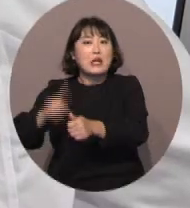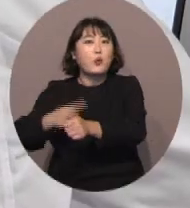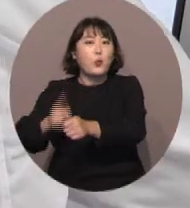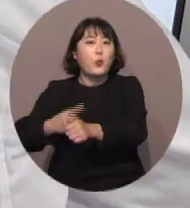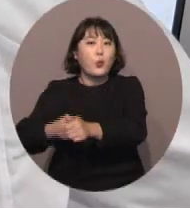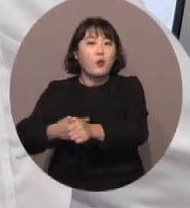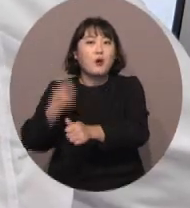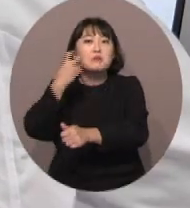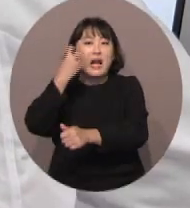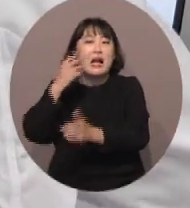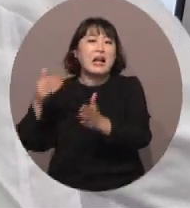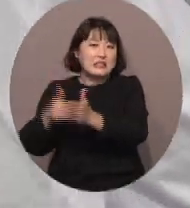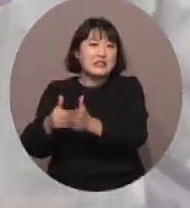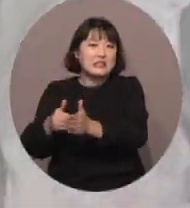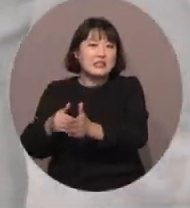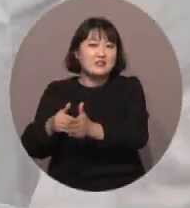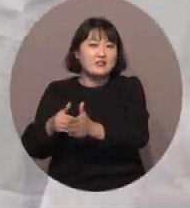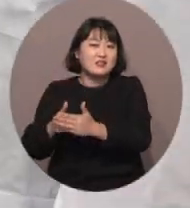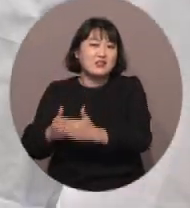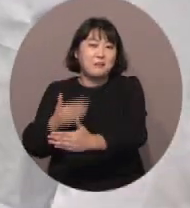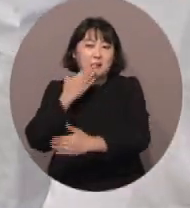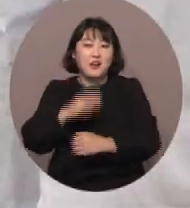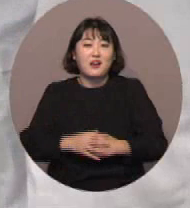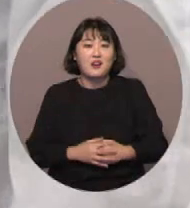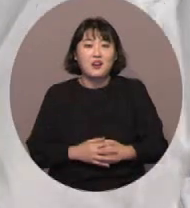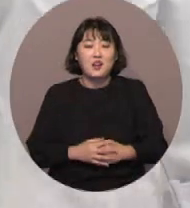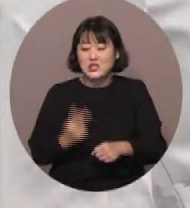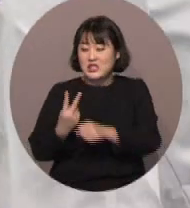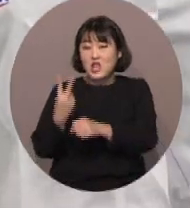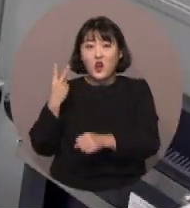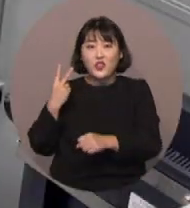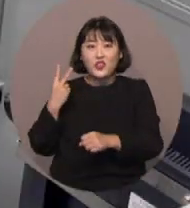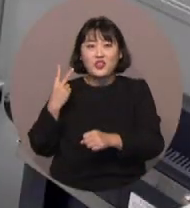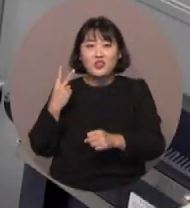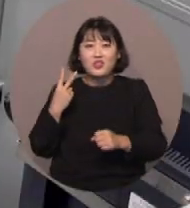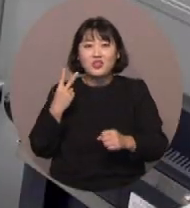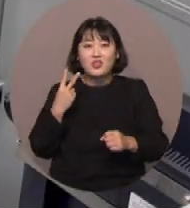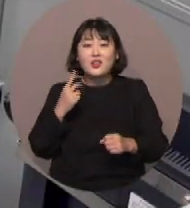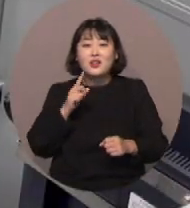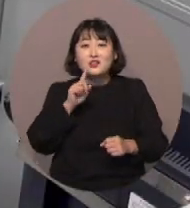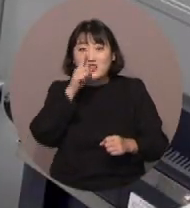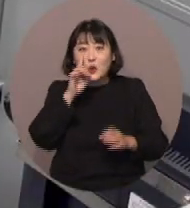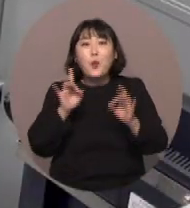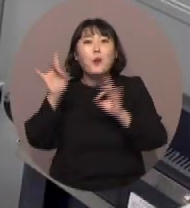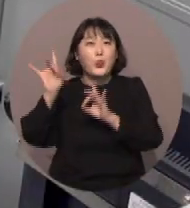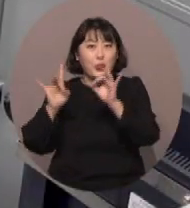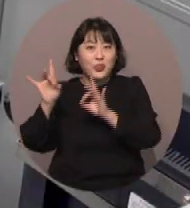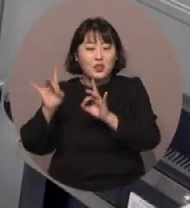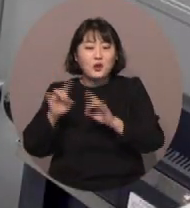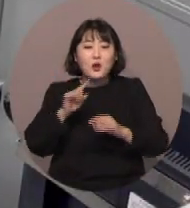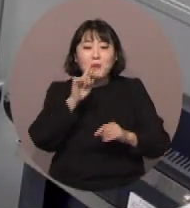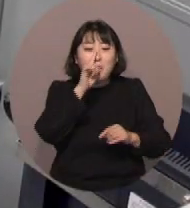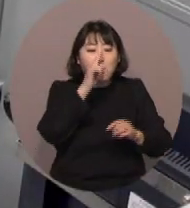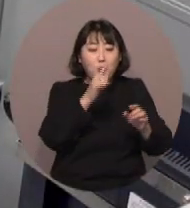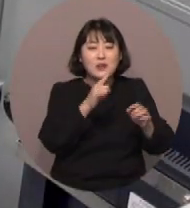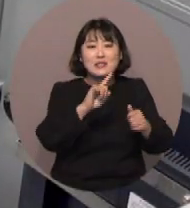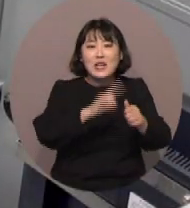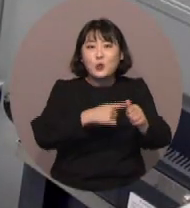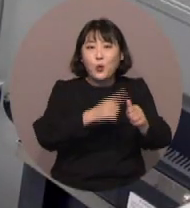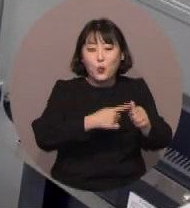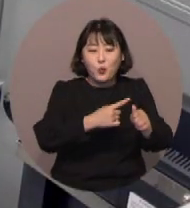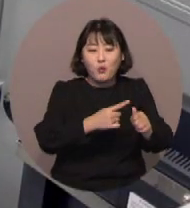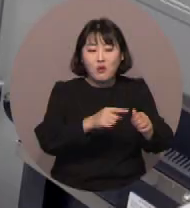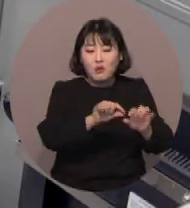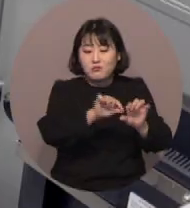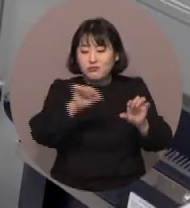자동으로 코로나 검사가 진행됩니다 2년전 개발된 비대면 채취 로봇에 면봉 자동 수거 기술